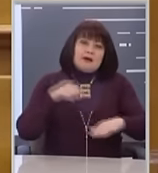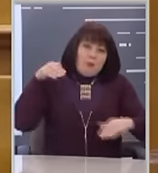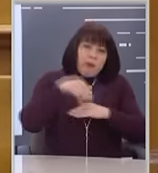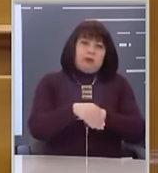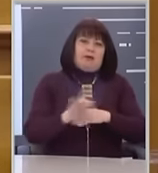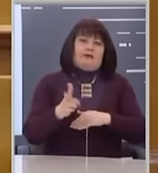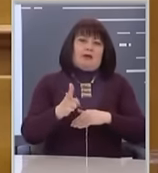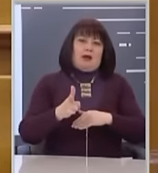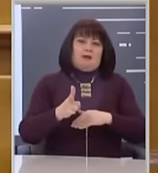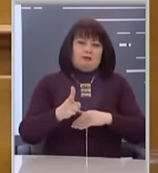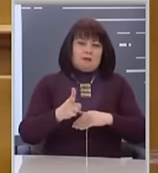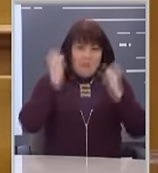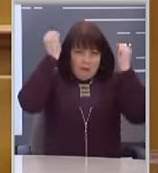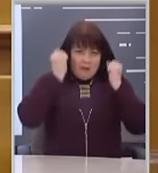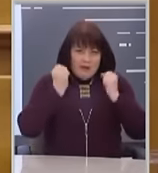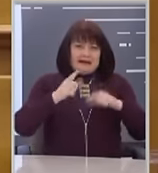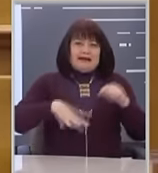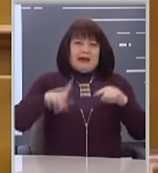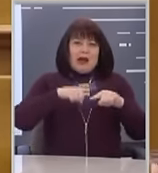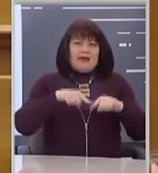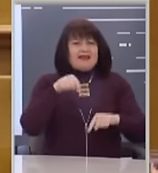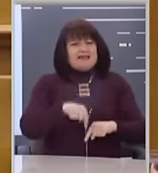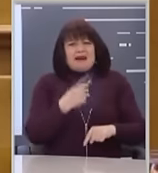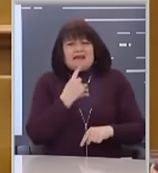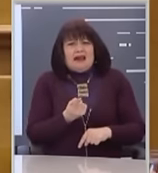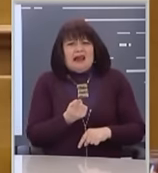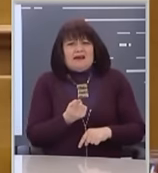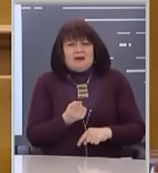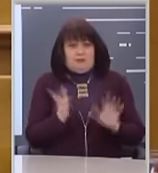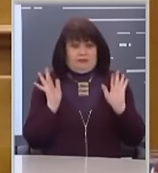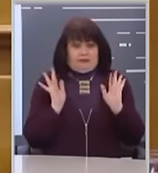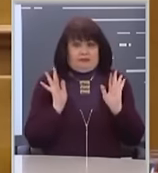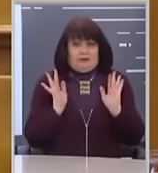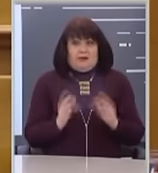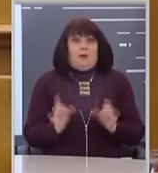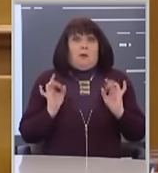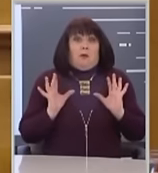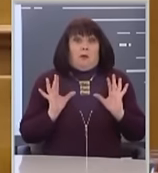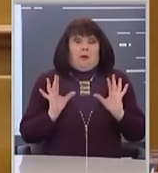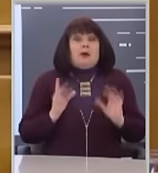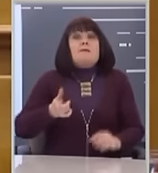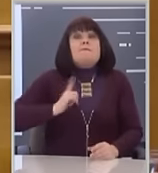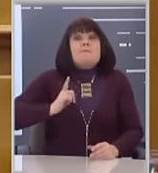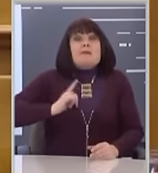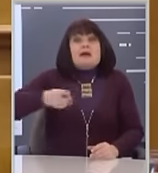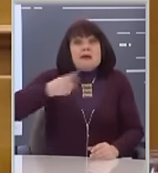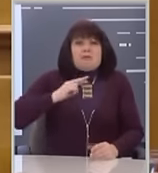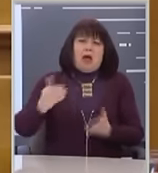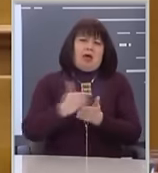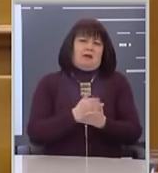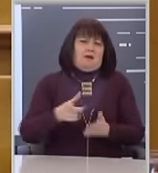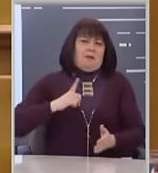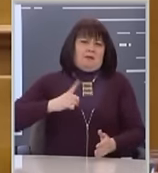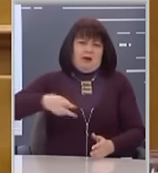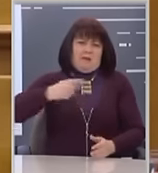ζητάνε και τα ρέστα. Μόνο που αυτή την απάντηση ο ελληνικός λαός, αν την περιμένει, από ό,τι φαίνεται ματέως θα την